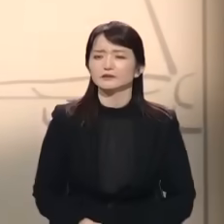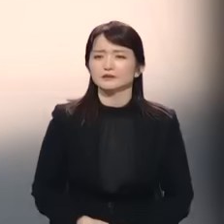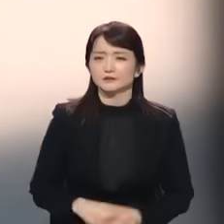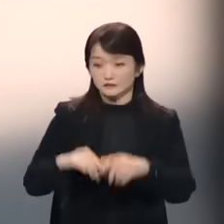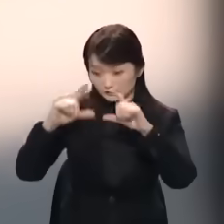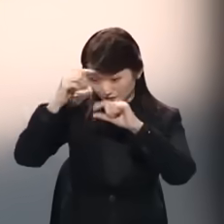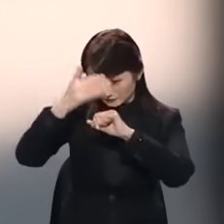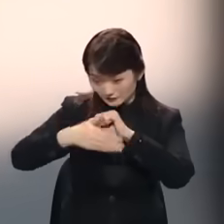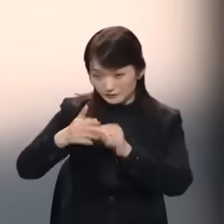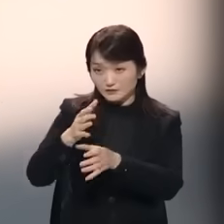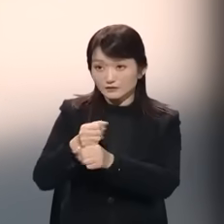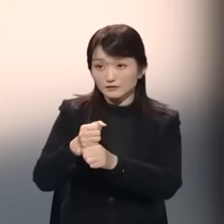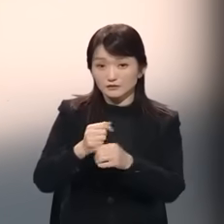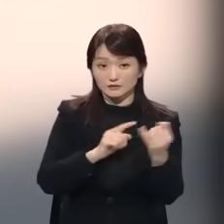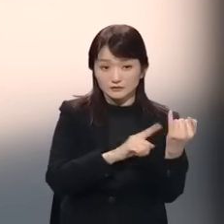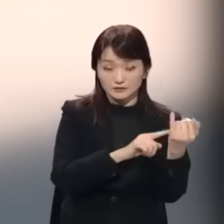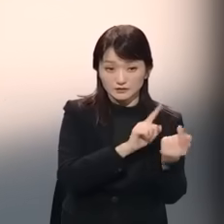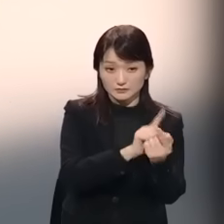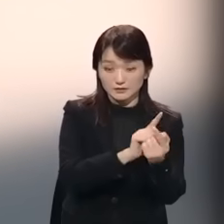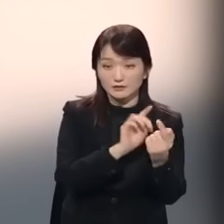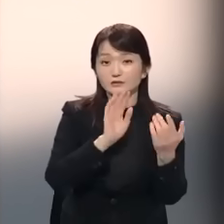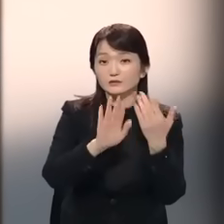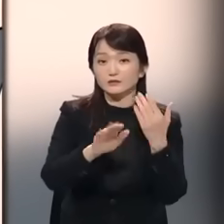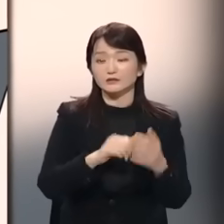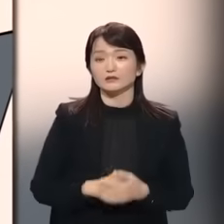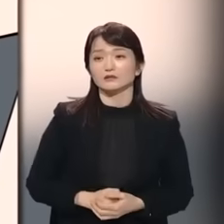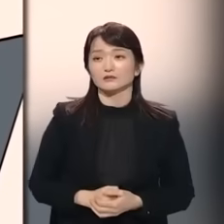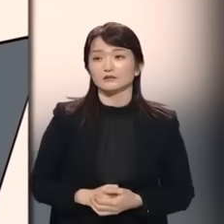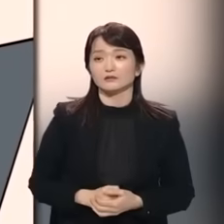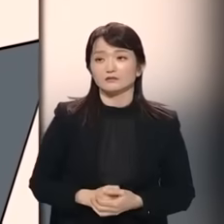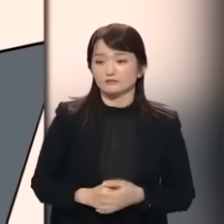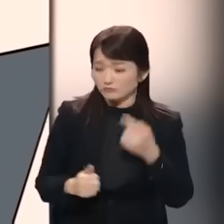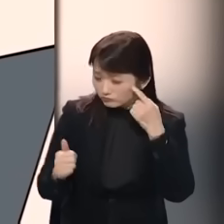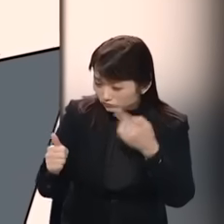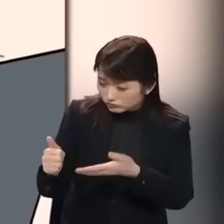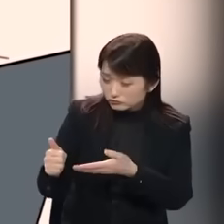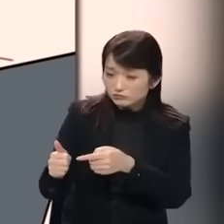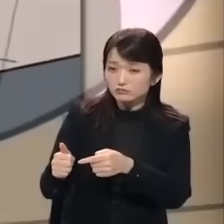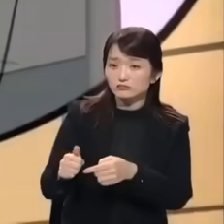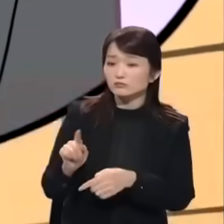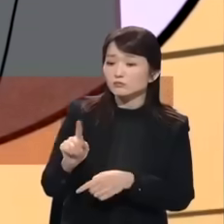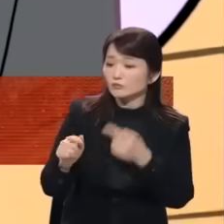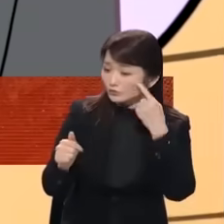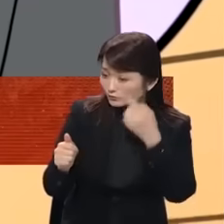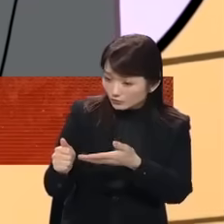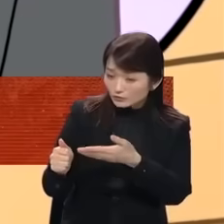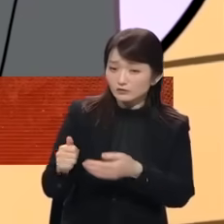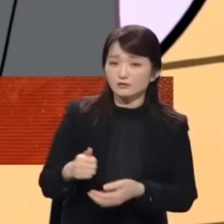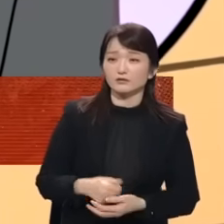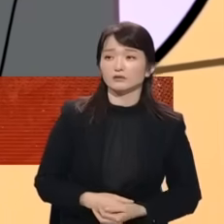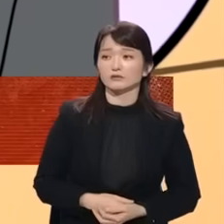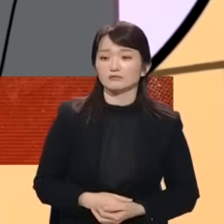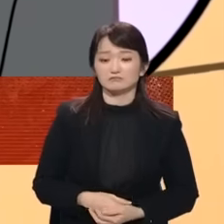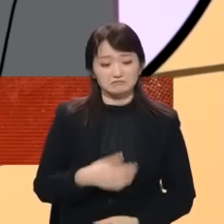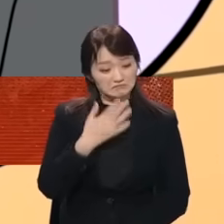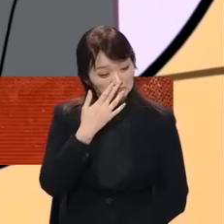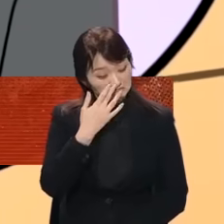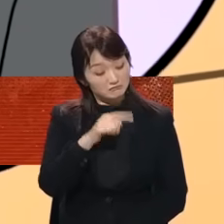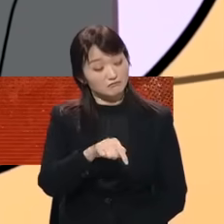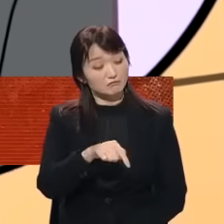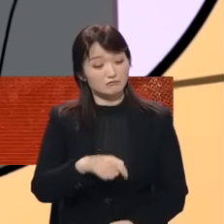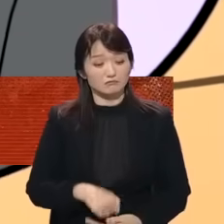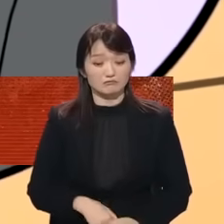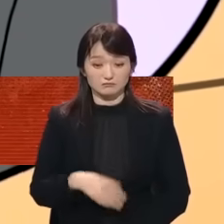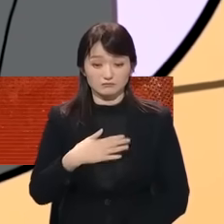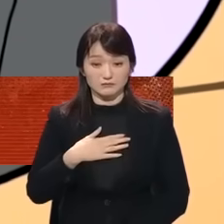시점이이 지금 제보자를 만난 이유랍니다 그럼 당연히 따져 물을 수밖에 없겠죠 이렇게 어떻게 된 거냐 그랬더니 아무렇 수도 않게 아니